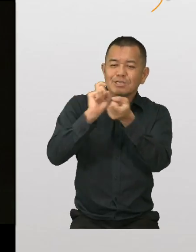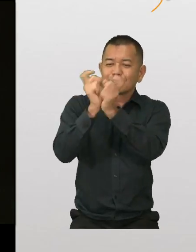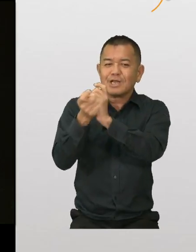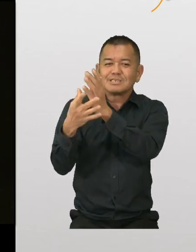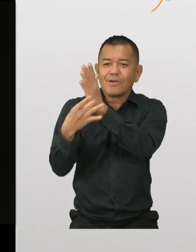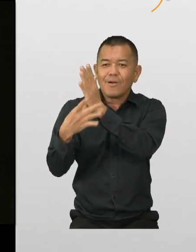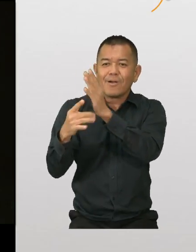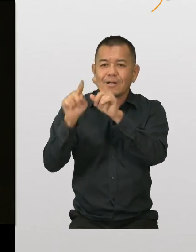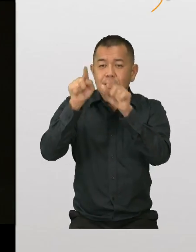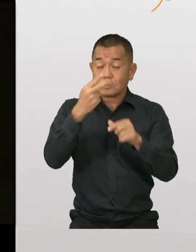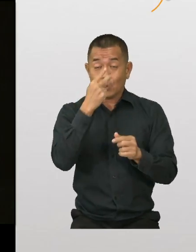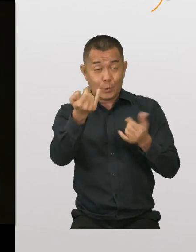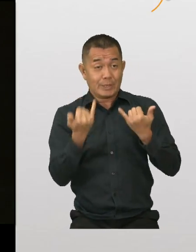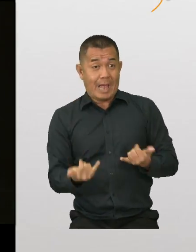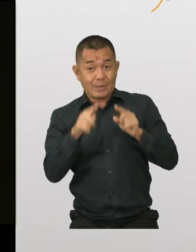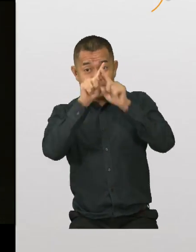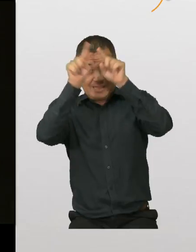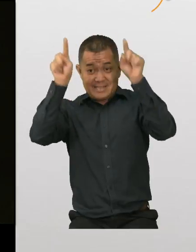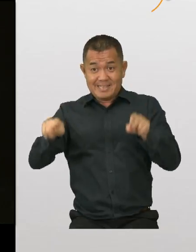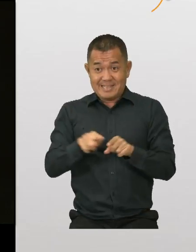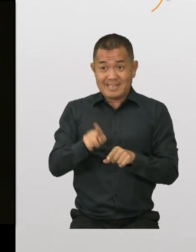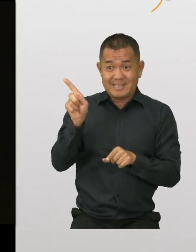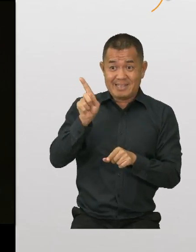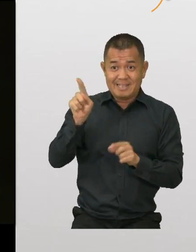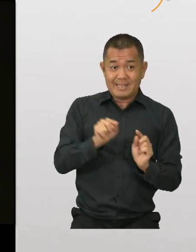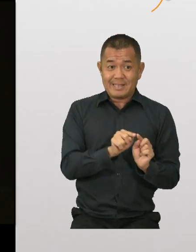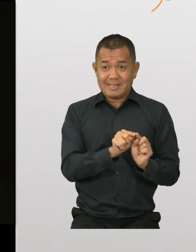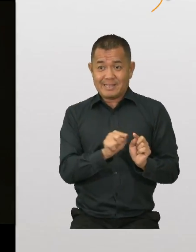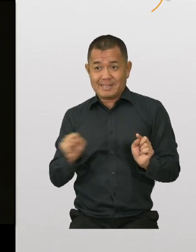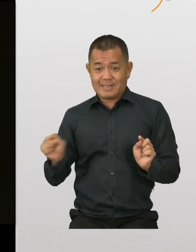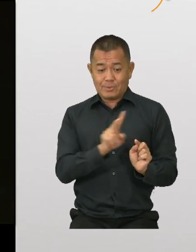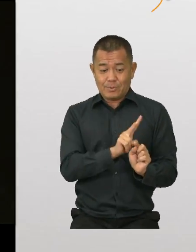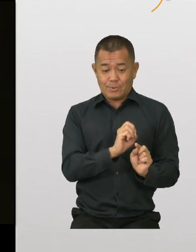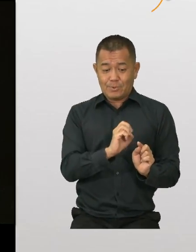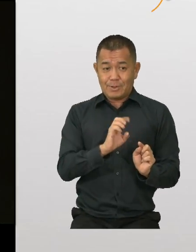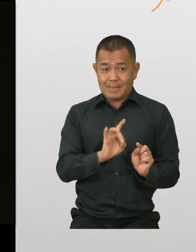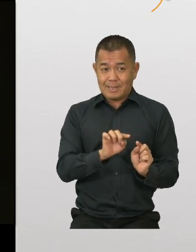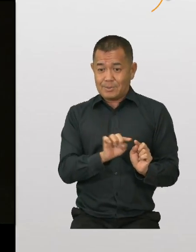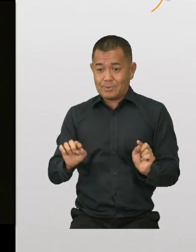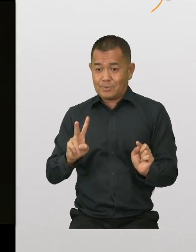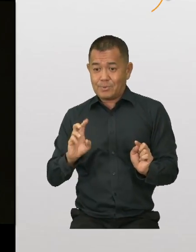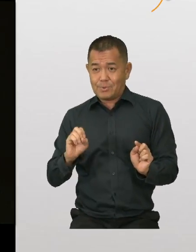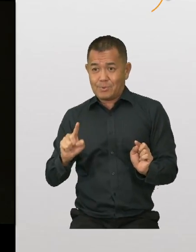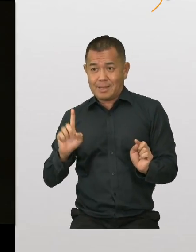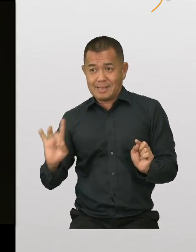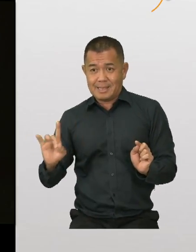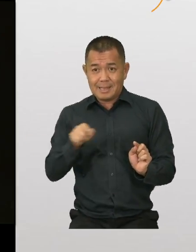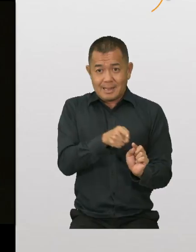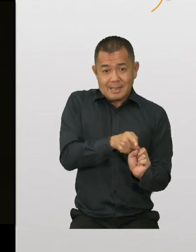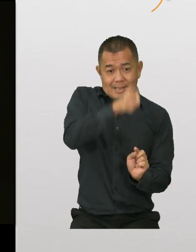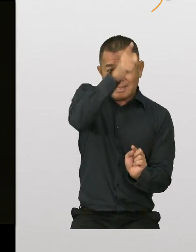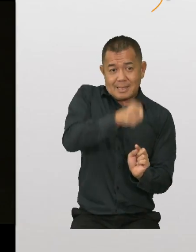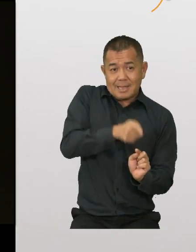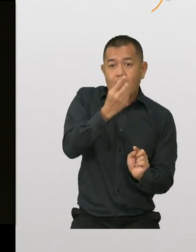同 The 样是 horizontal 年份 axis again indicates the years from 2008 to 2018, and the vertical axis indicates oil